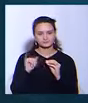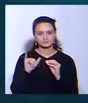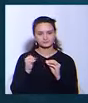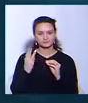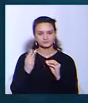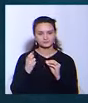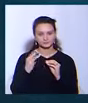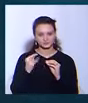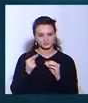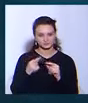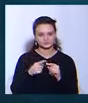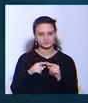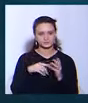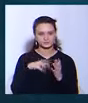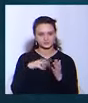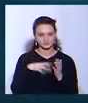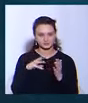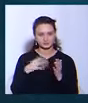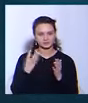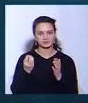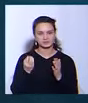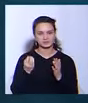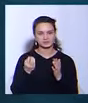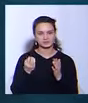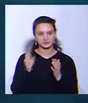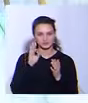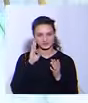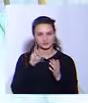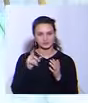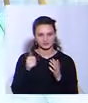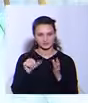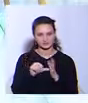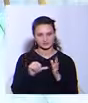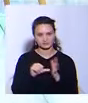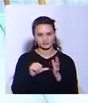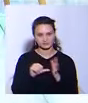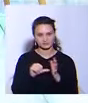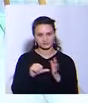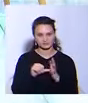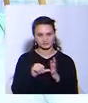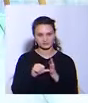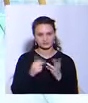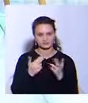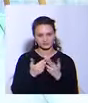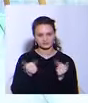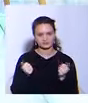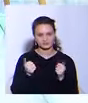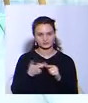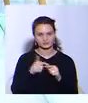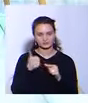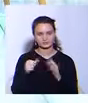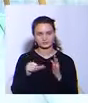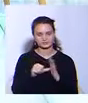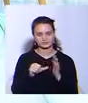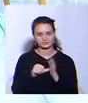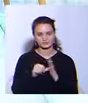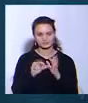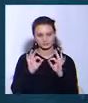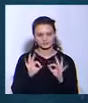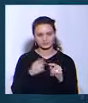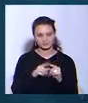გუაშით. გუაშით საღებავით, კი. კაცები კარგად გეხმარებიან თუ არა? კი, კარგად გეხმარებიან.